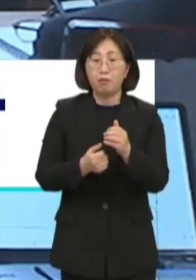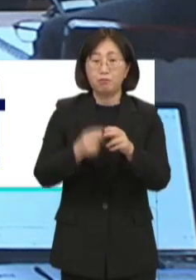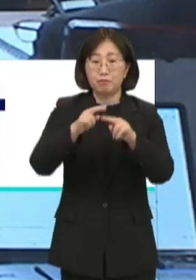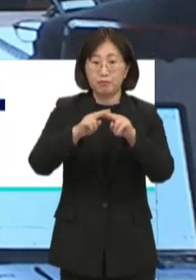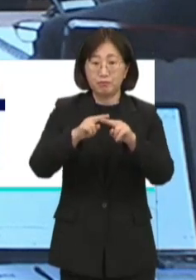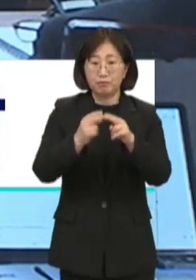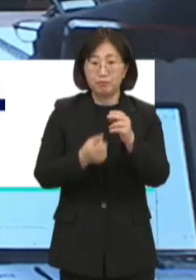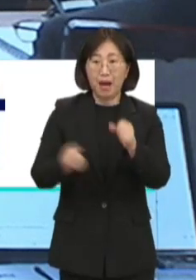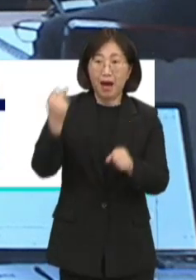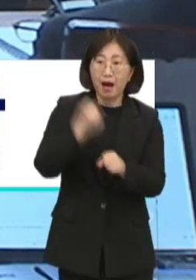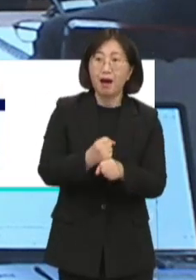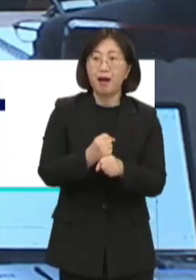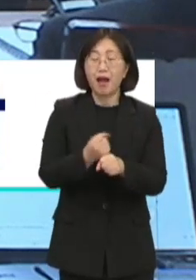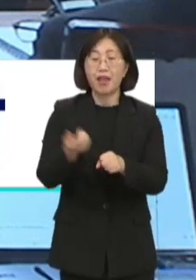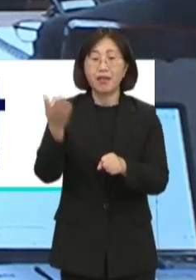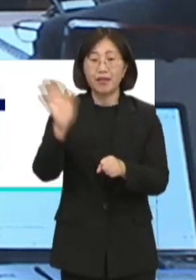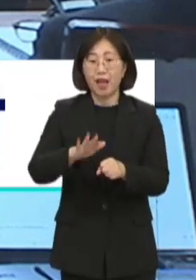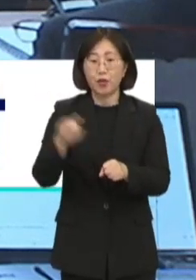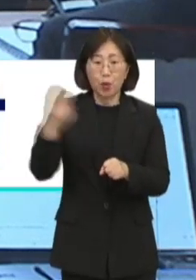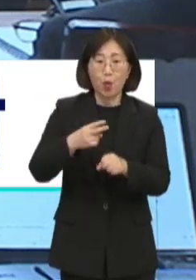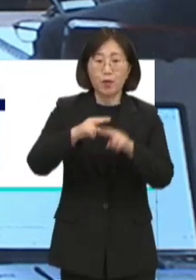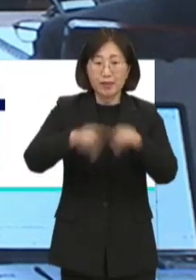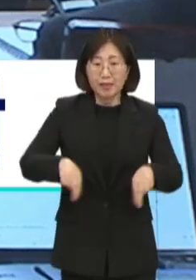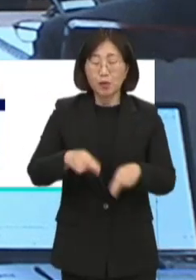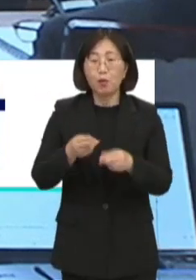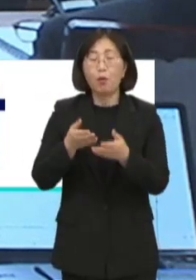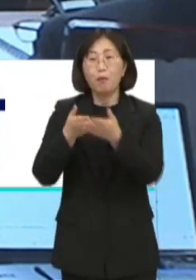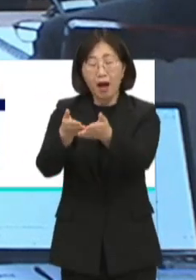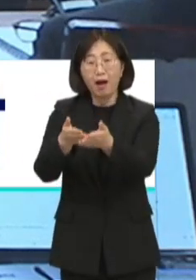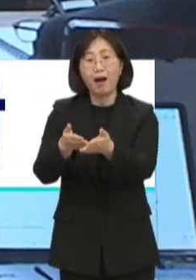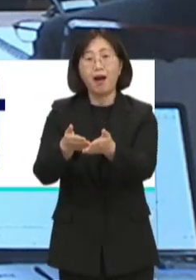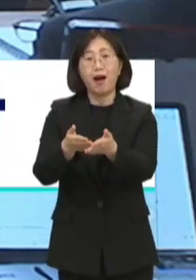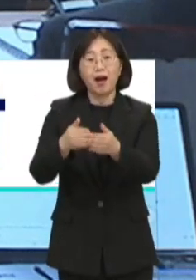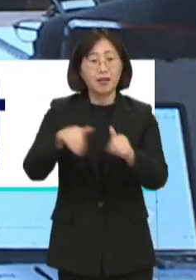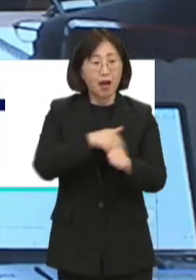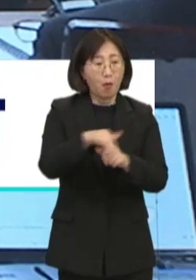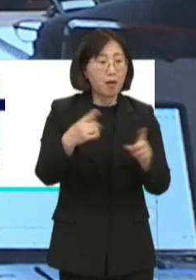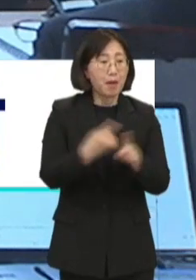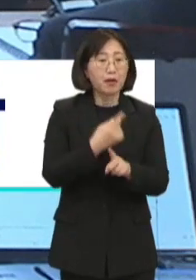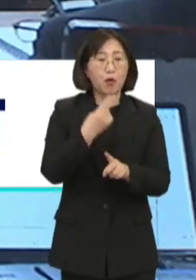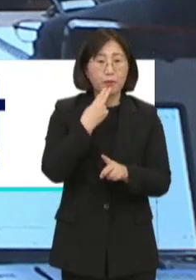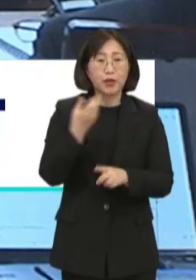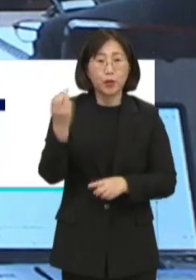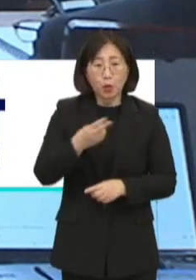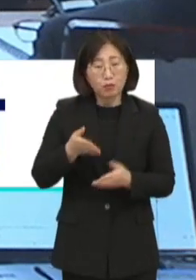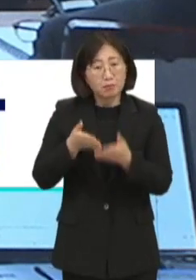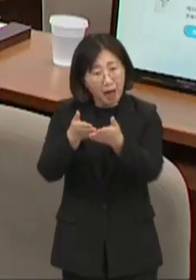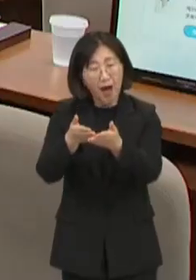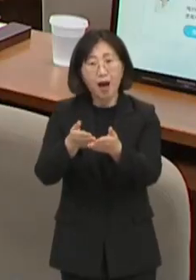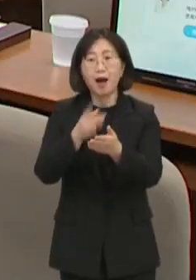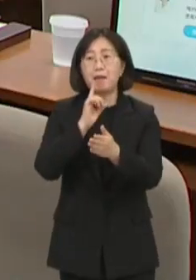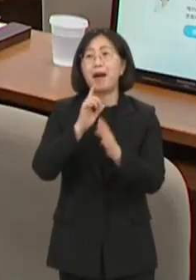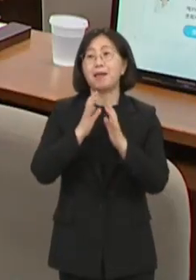상황에서 같은 폐지안이 다시 발의돼 통과된 것이어서 논란이 일고 있습니다. 강지런 기자입니다.